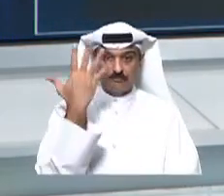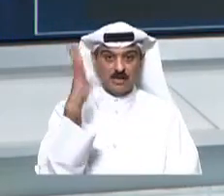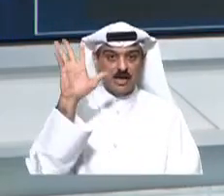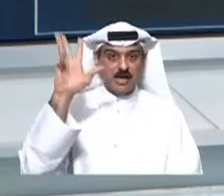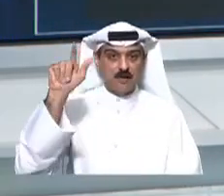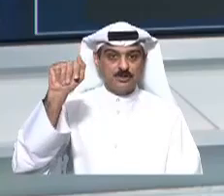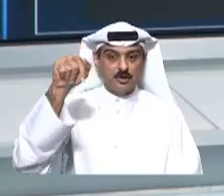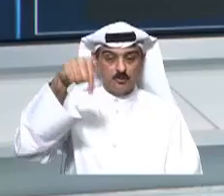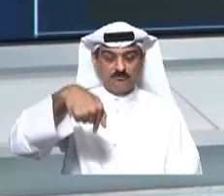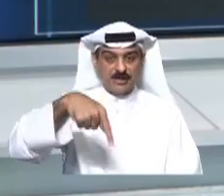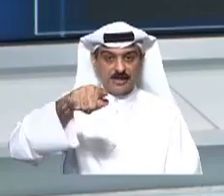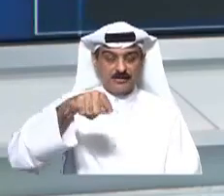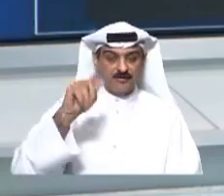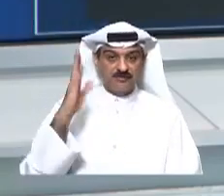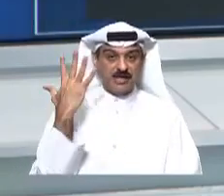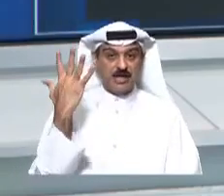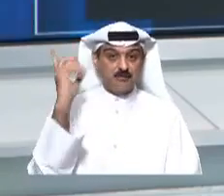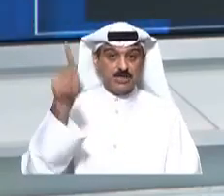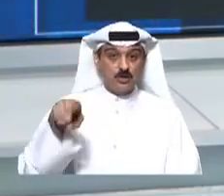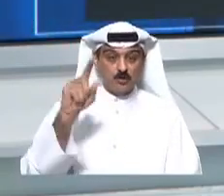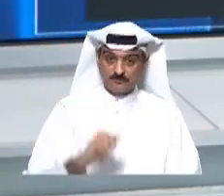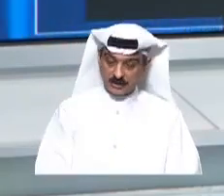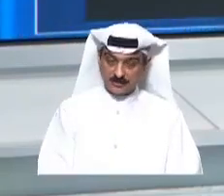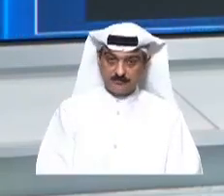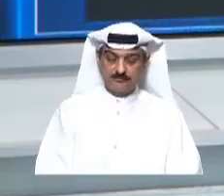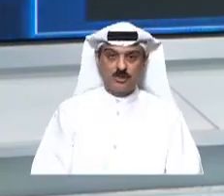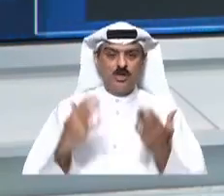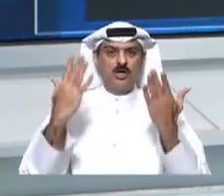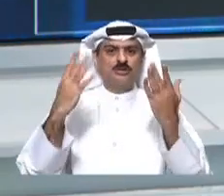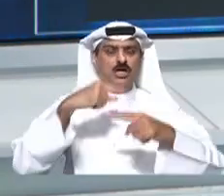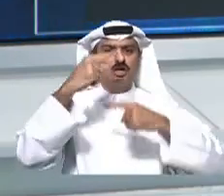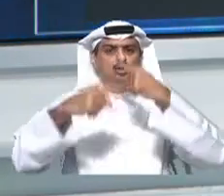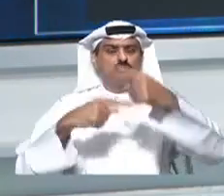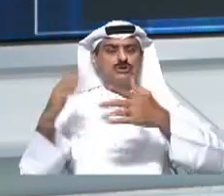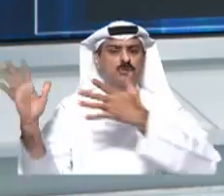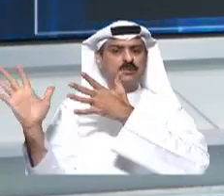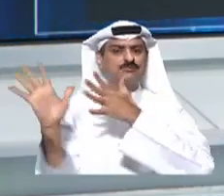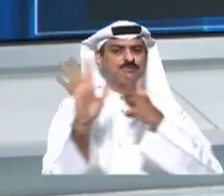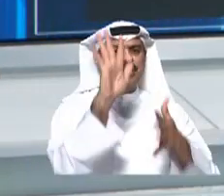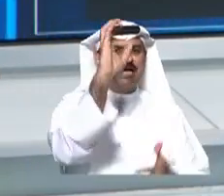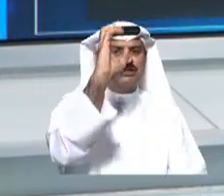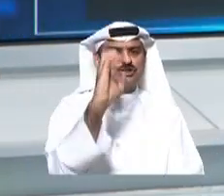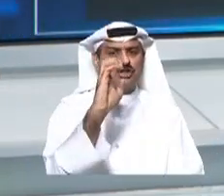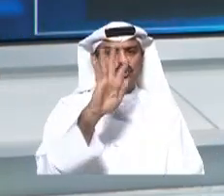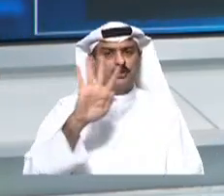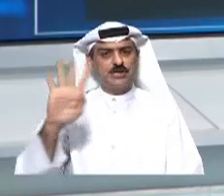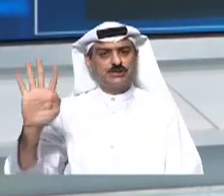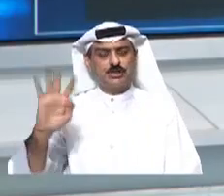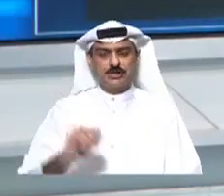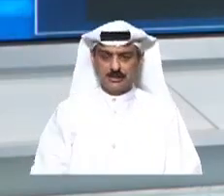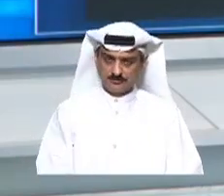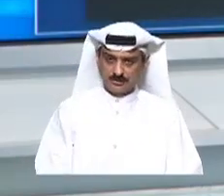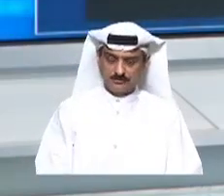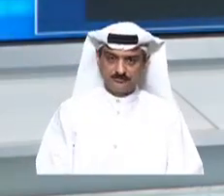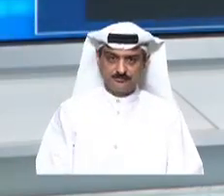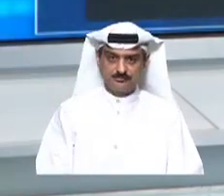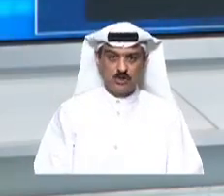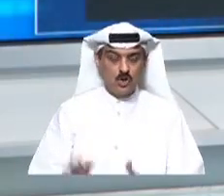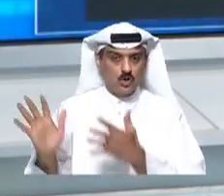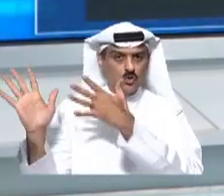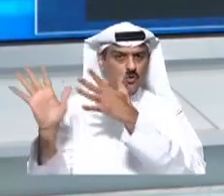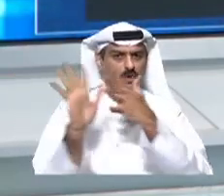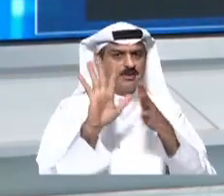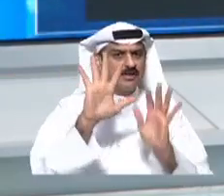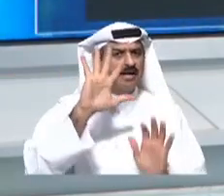مدينة الكويت خلال 5 أيام القادمة إن شاء الله متوقع استمرار لرياح الكوس الجنوبية الشرقية، ولكن الرياح السائدة راح